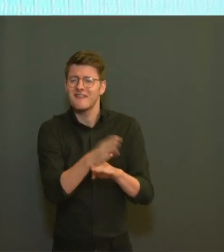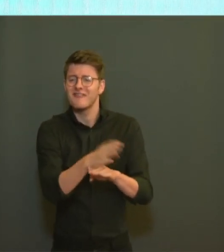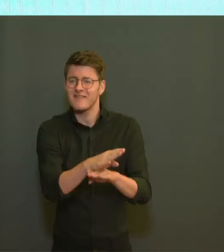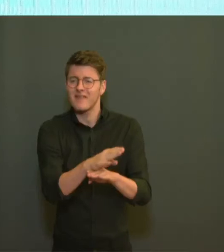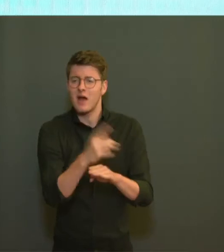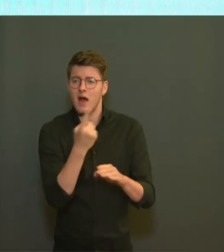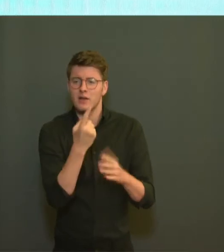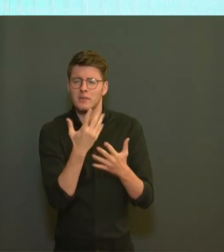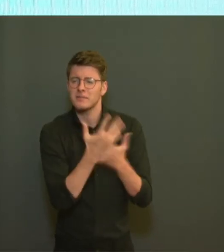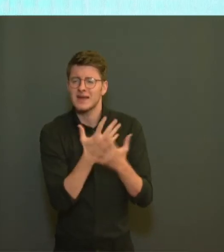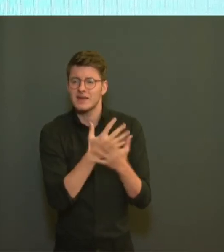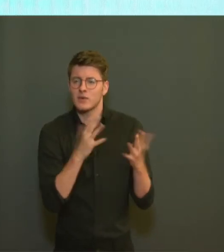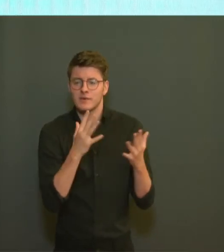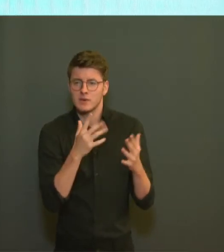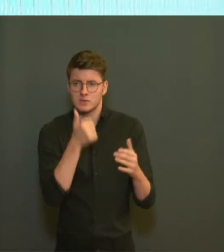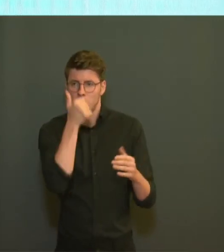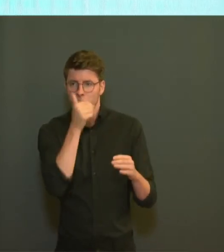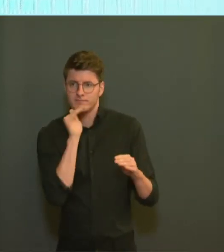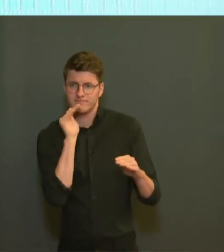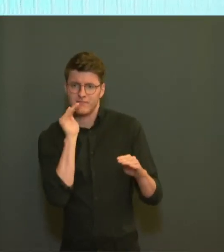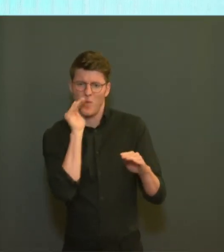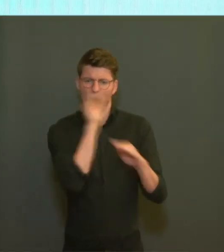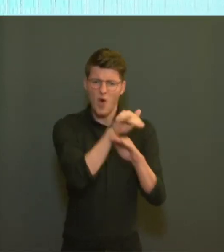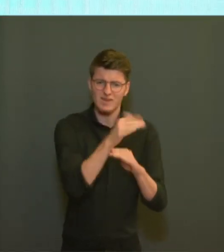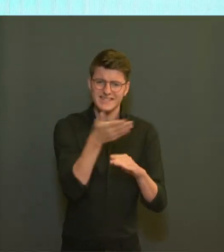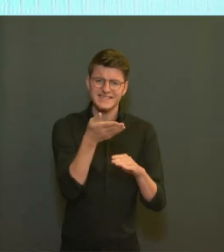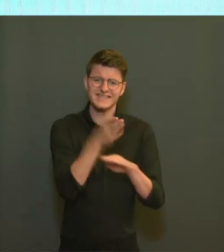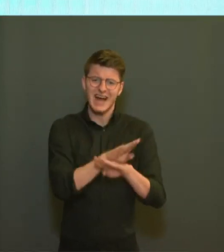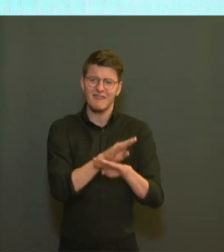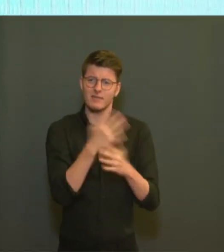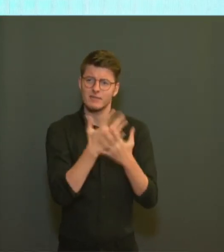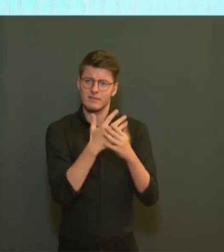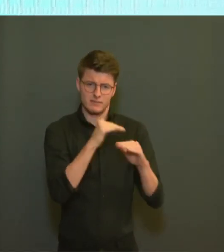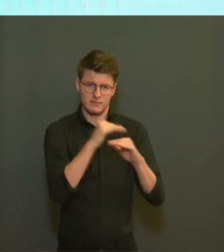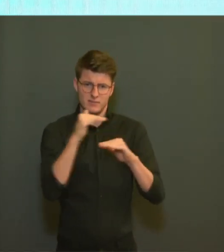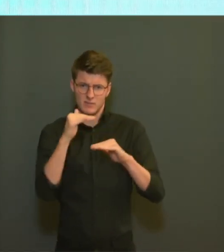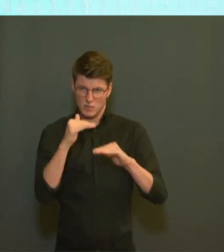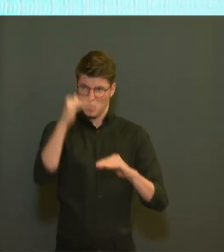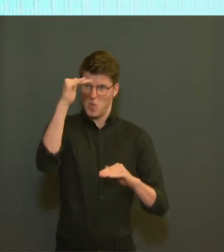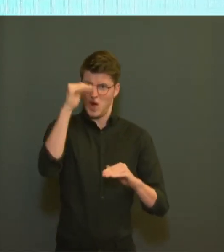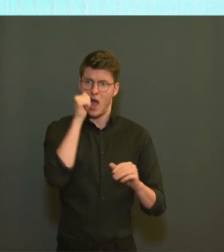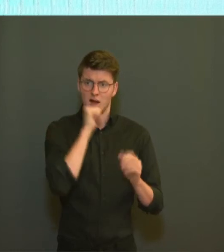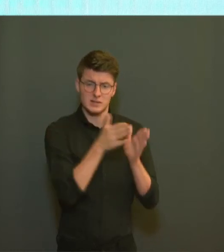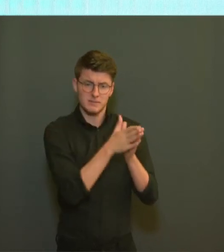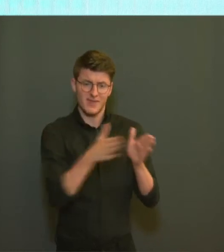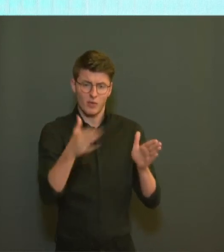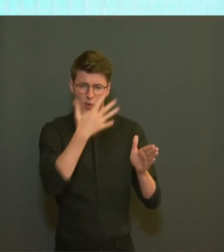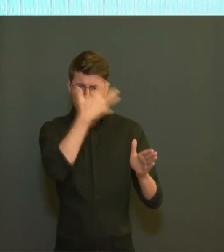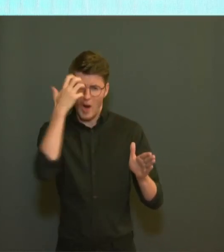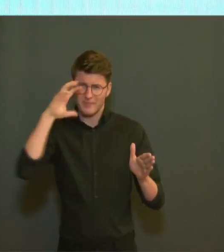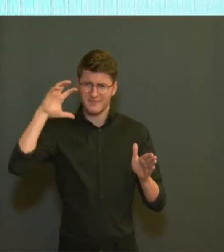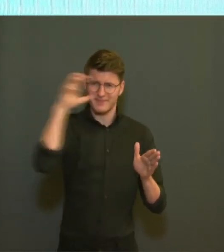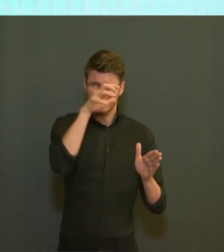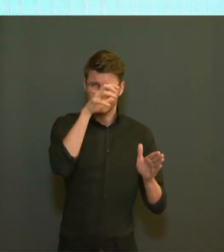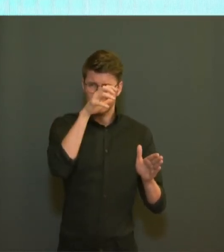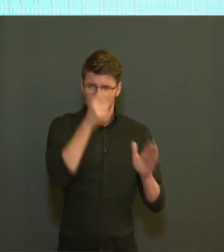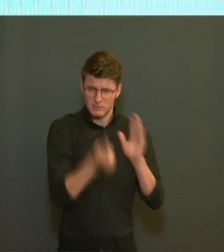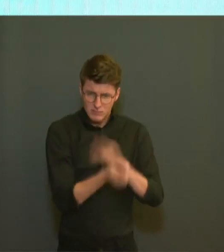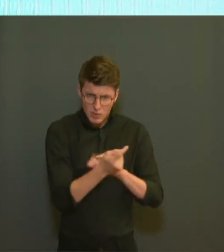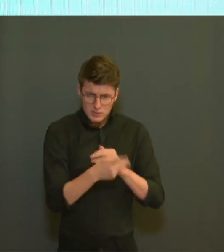oversterftecijfers. Wanneer je ziet dat er tijdens een hittegolf een plotse toename is van het totaal aantal